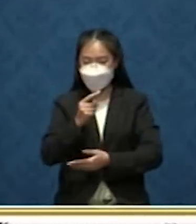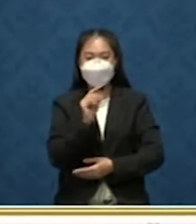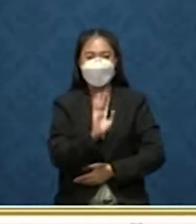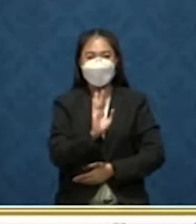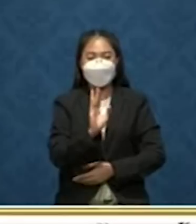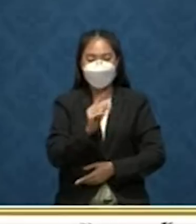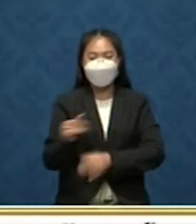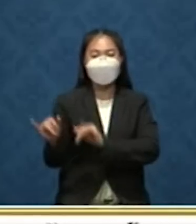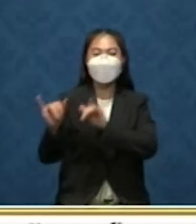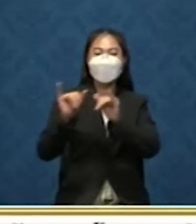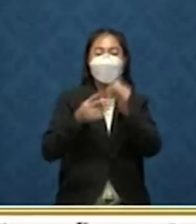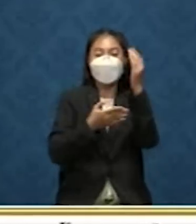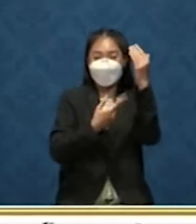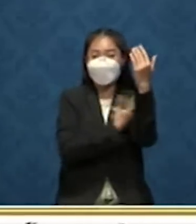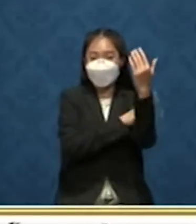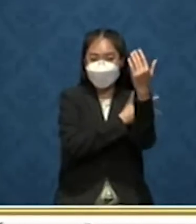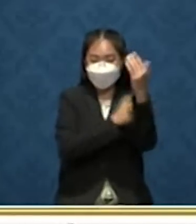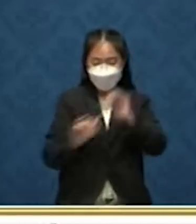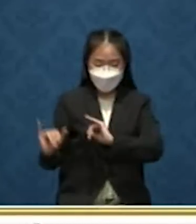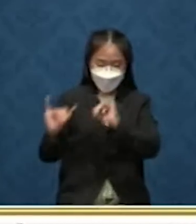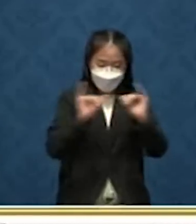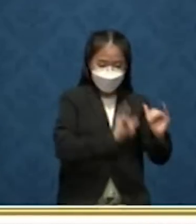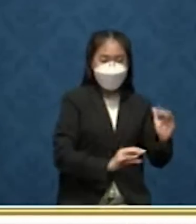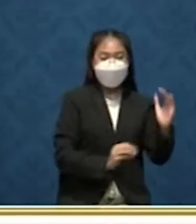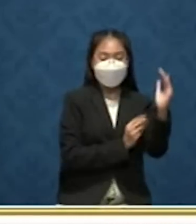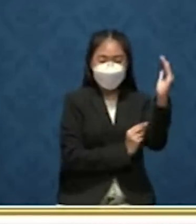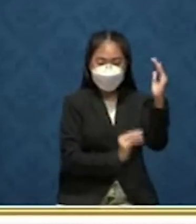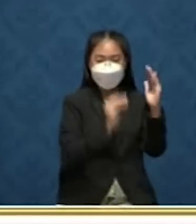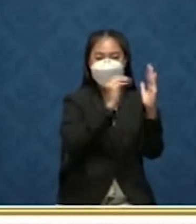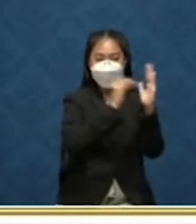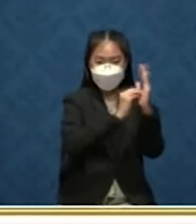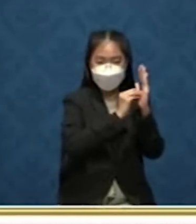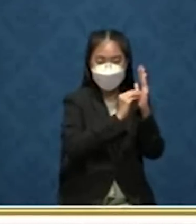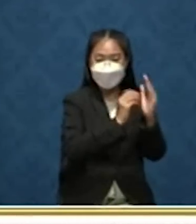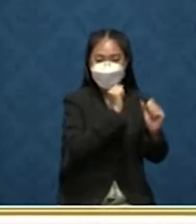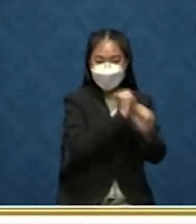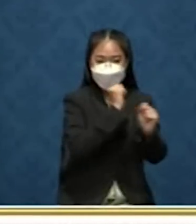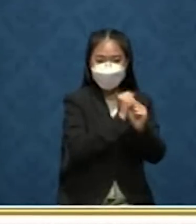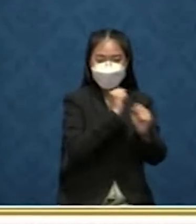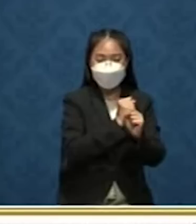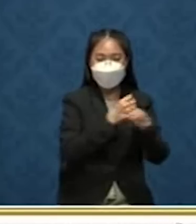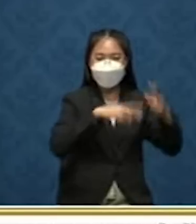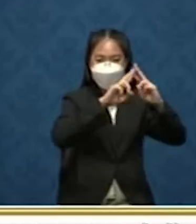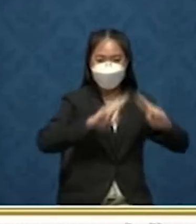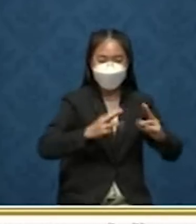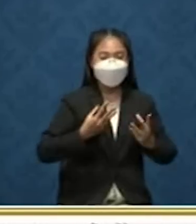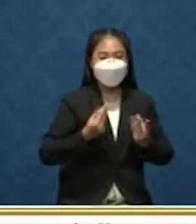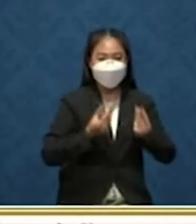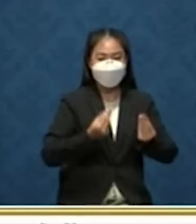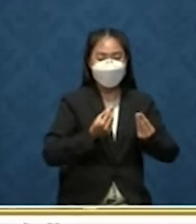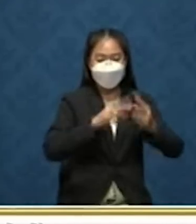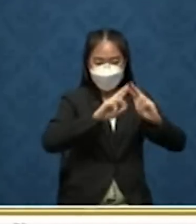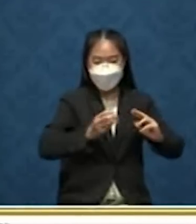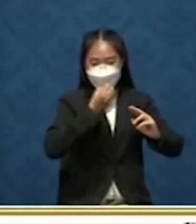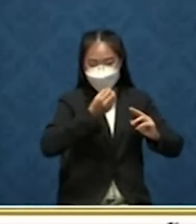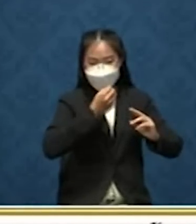เข้ากรungเทพก็มาเปิดผับชื่อจินลิงที่หังชากเป็แ่งมวดสุมยาเศษติกขนาดใจความคืบหน้าร่าสุด